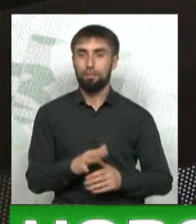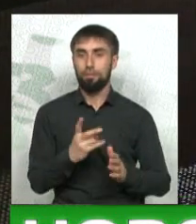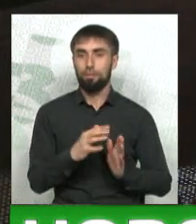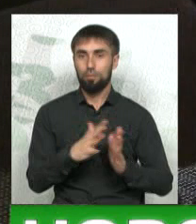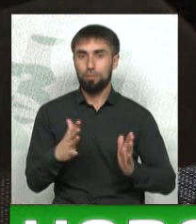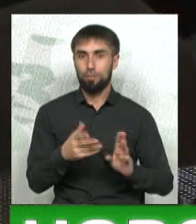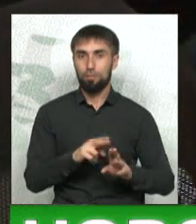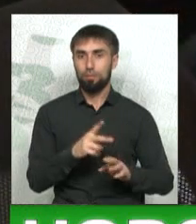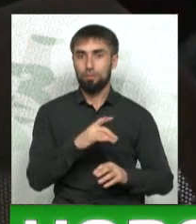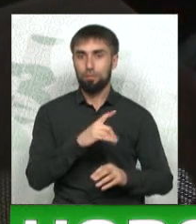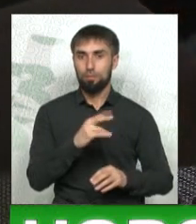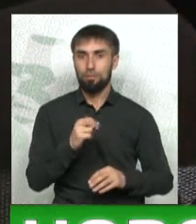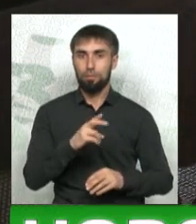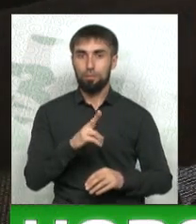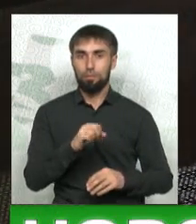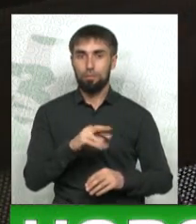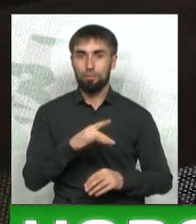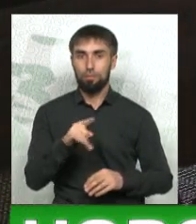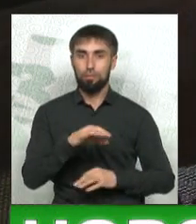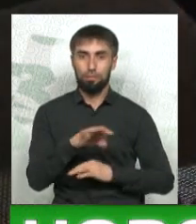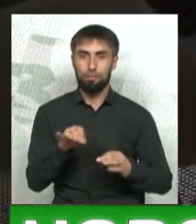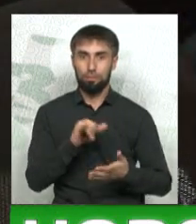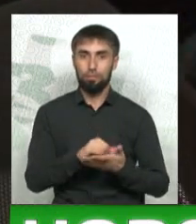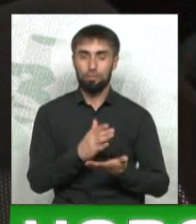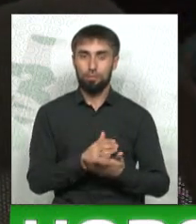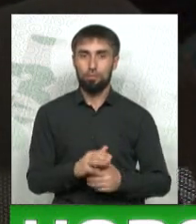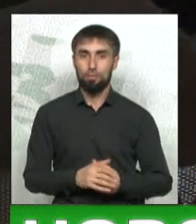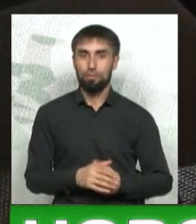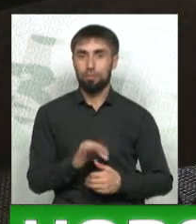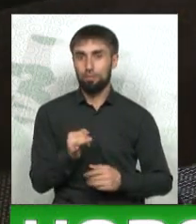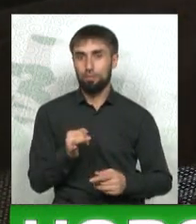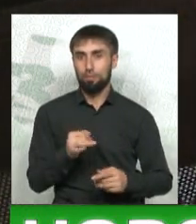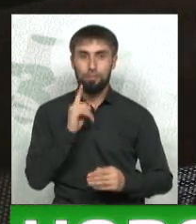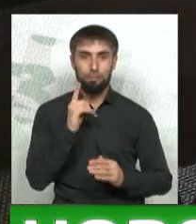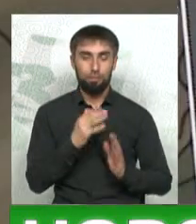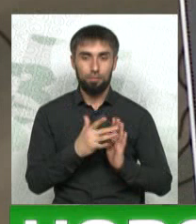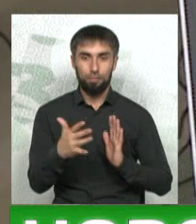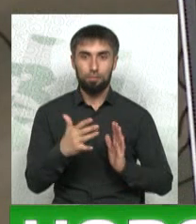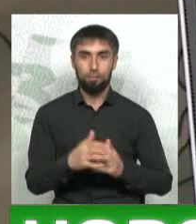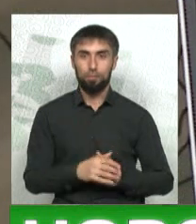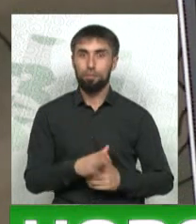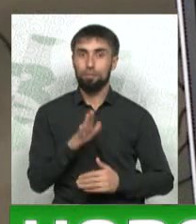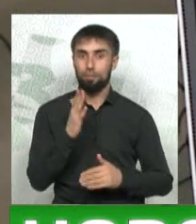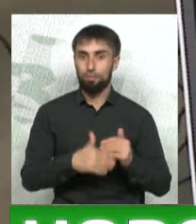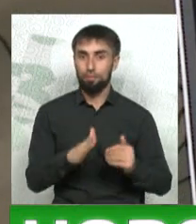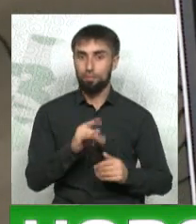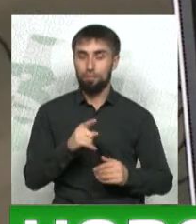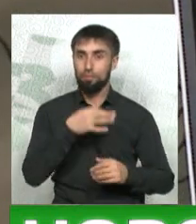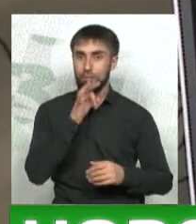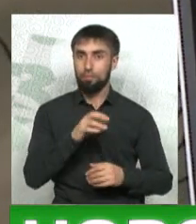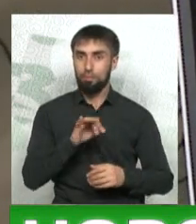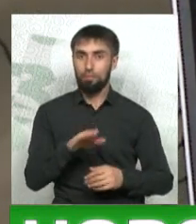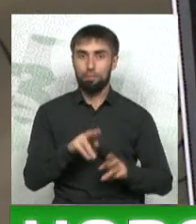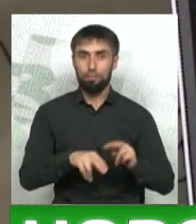зона с качелями здесь будет, проектом заложено. Ну, естественно, озеленение, цветники. В окончательный вид любой объект